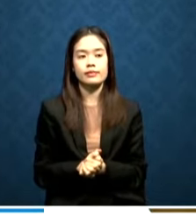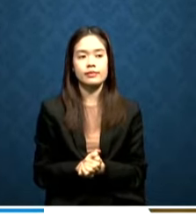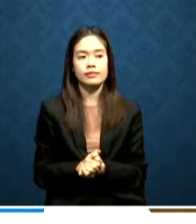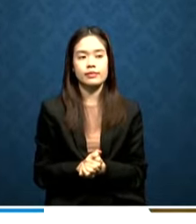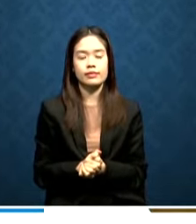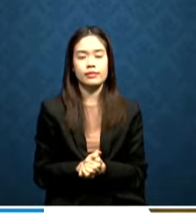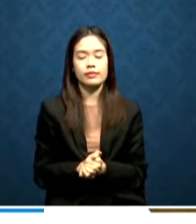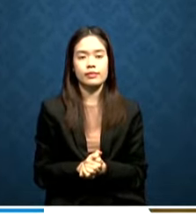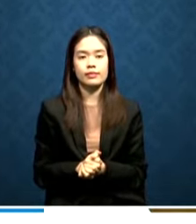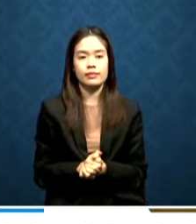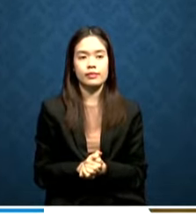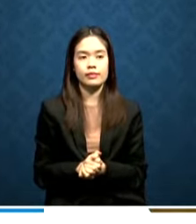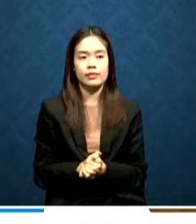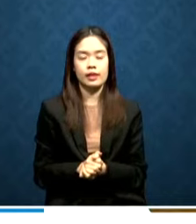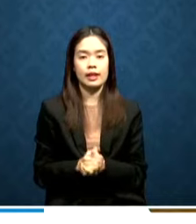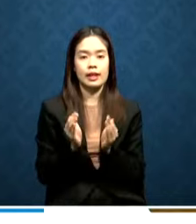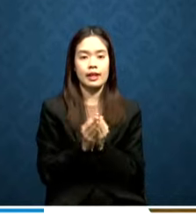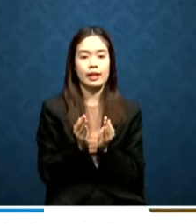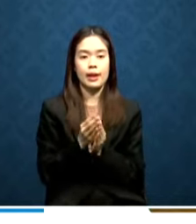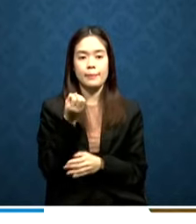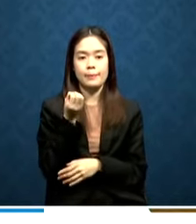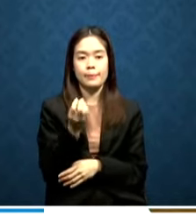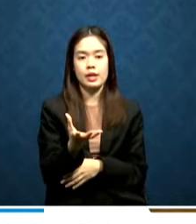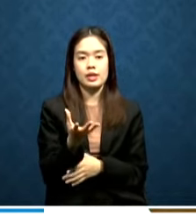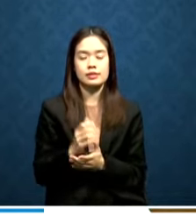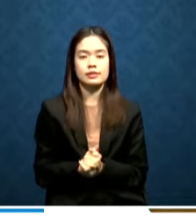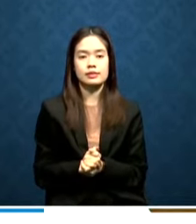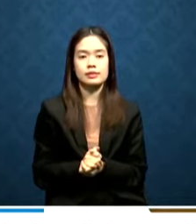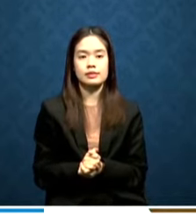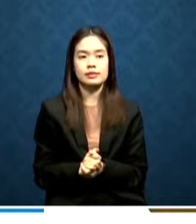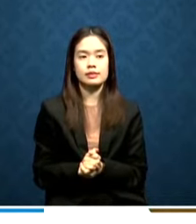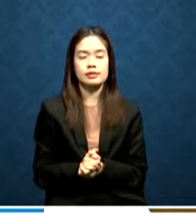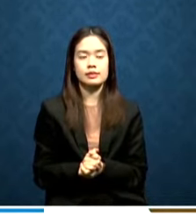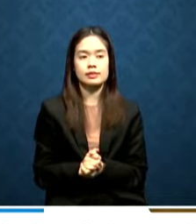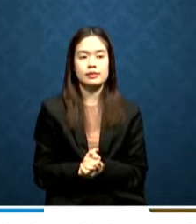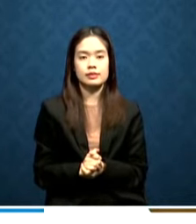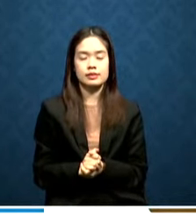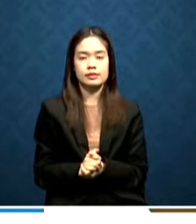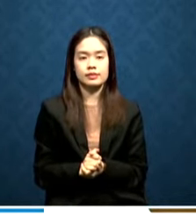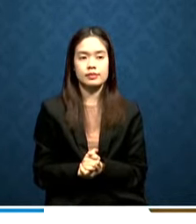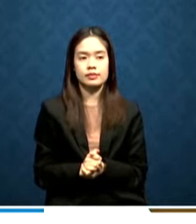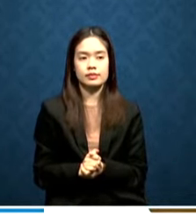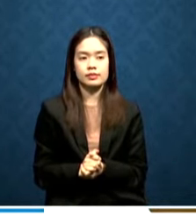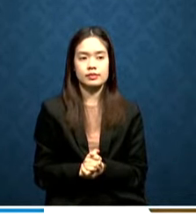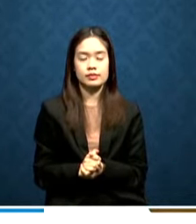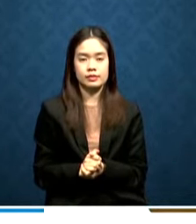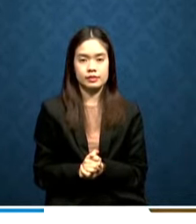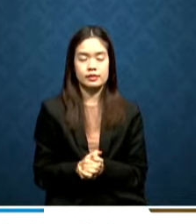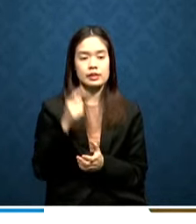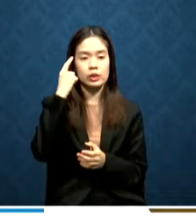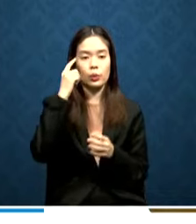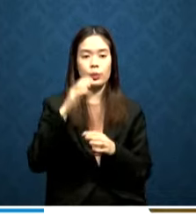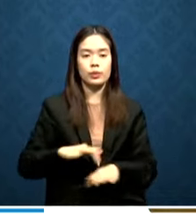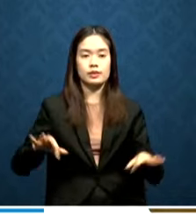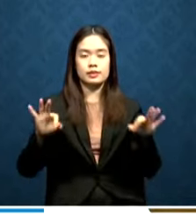ญชัยนะครับเอกพรสิทธิ์เสียงข้างมาก2ชั้นนะครับตามมาตรา13ท่านเห็นว่ายังเป็นเรื่องจำเป็นอยู่น